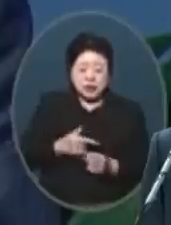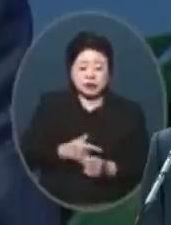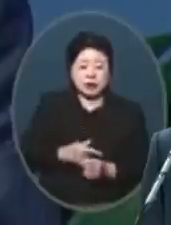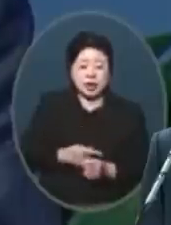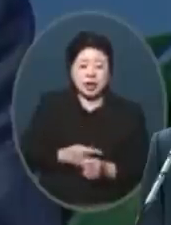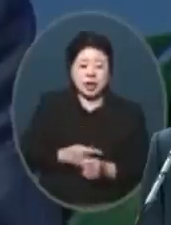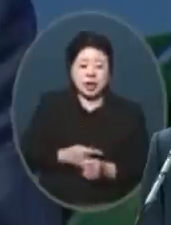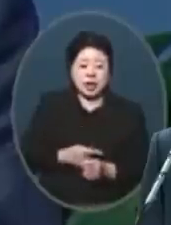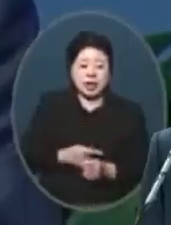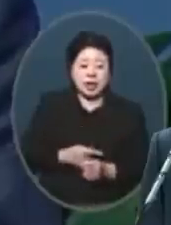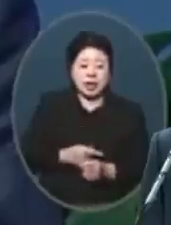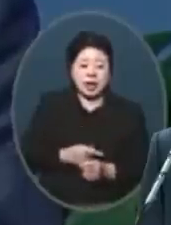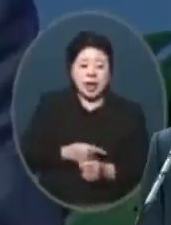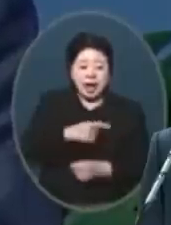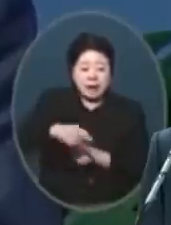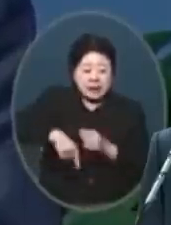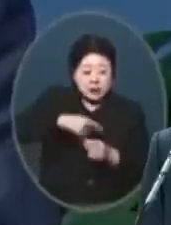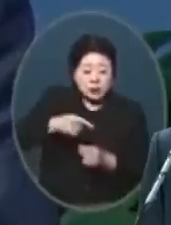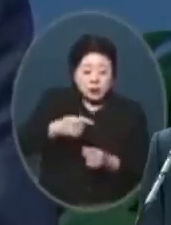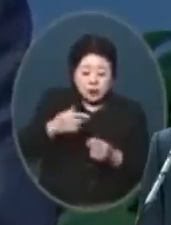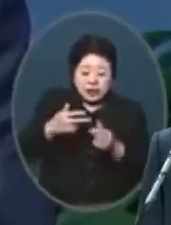돌고 1회째